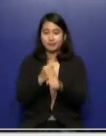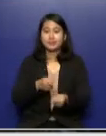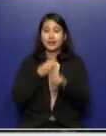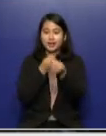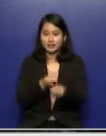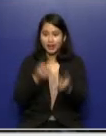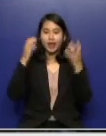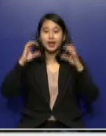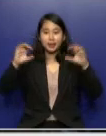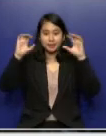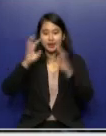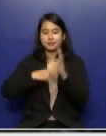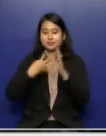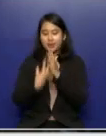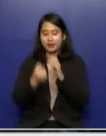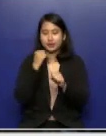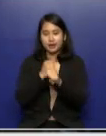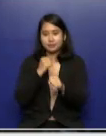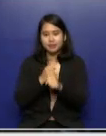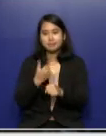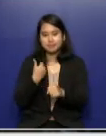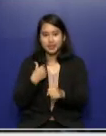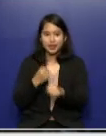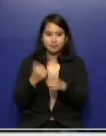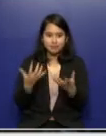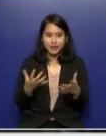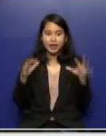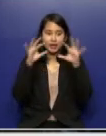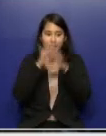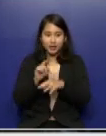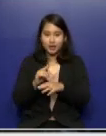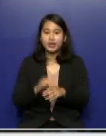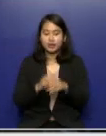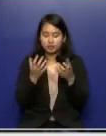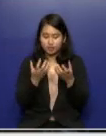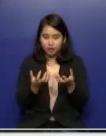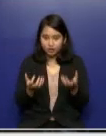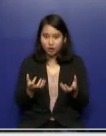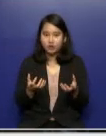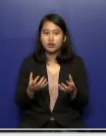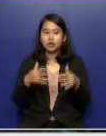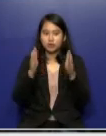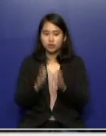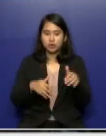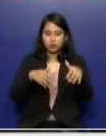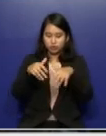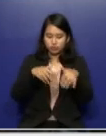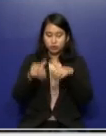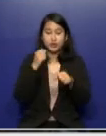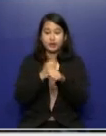ฐบาลก็มีแผนงานที่จะทำอย่างไรก็แล้วแต่ให้เกิดความสมดุลว่าประชาชนนั้นที่ทำเกษตรกรรม